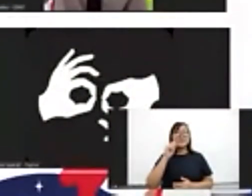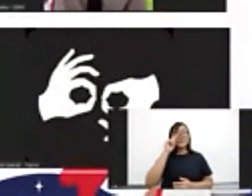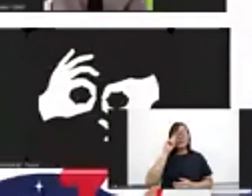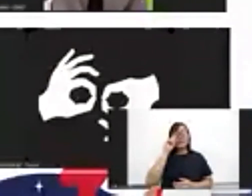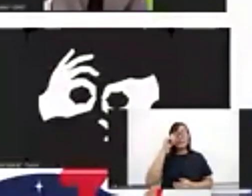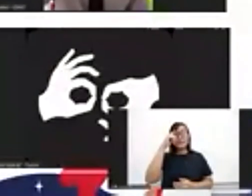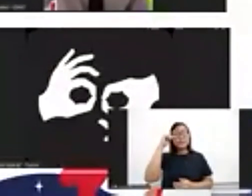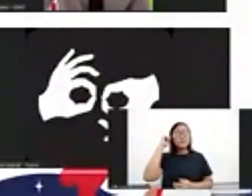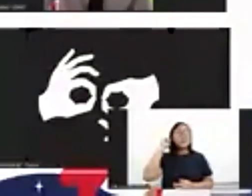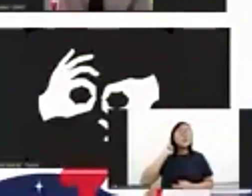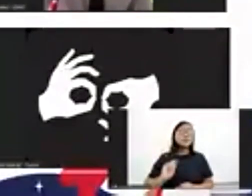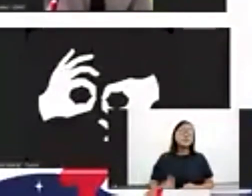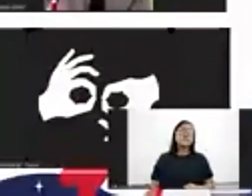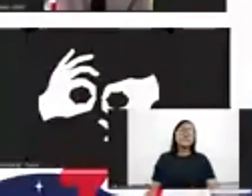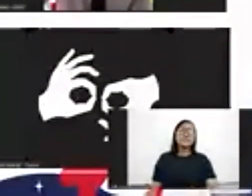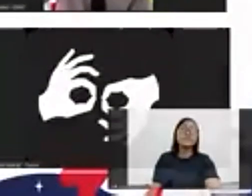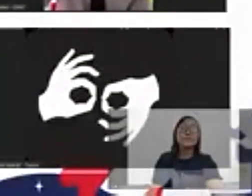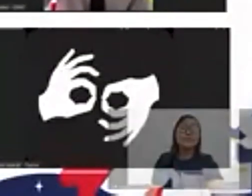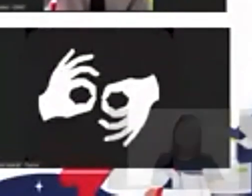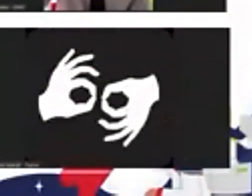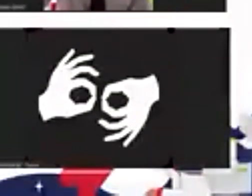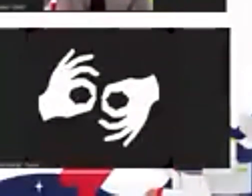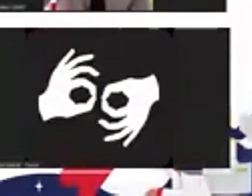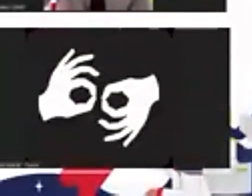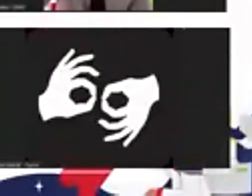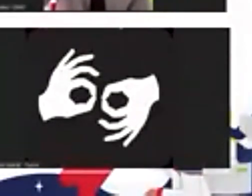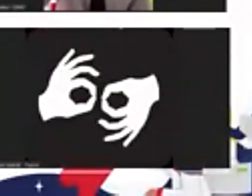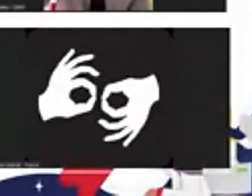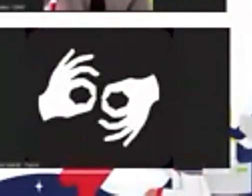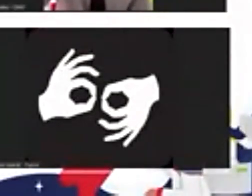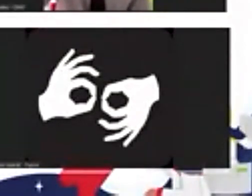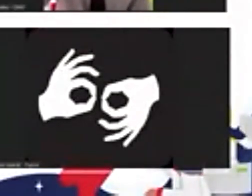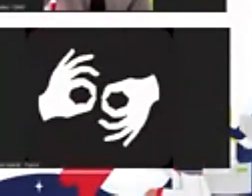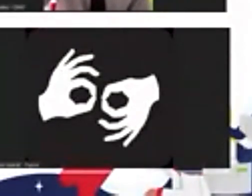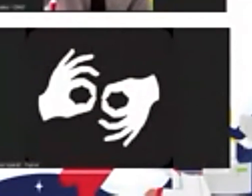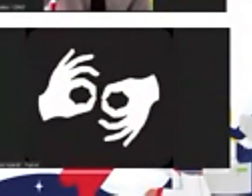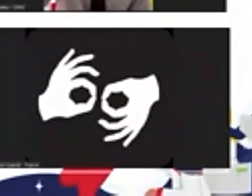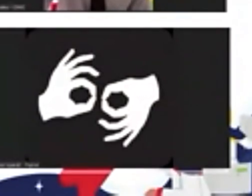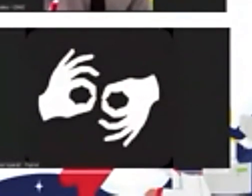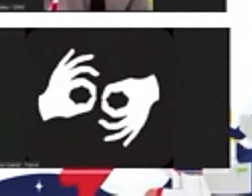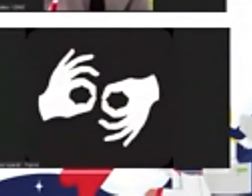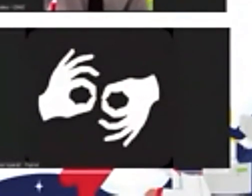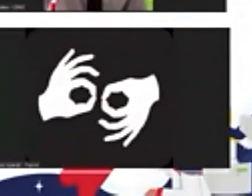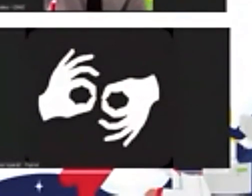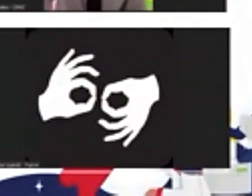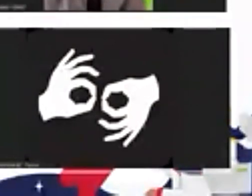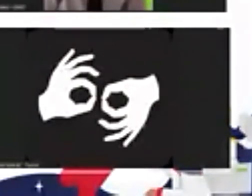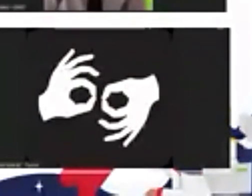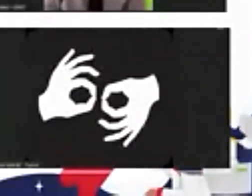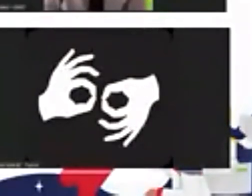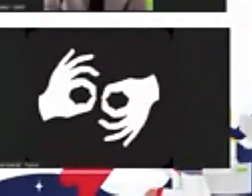should you cover All The First Stage of the counter terrorism